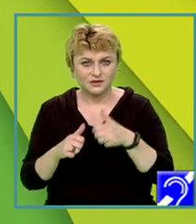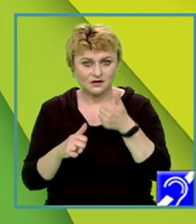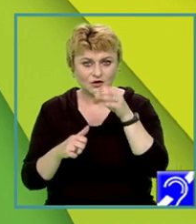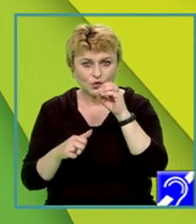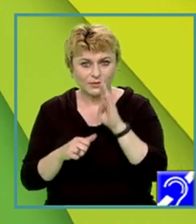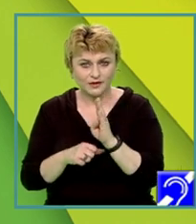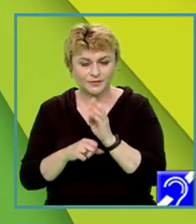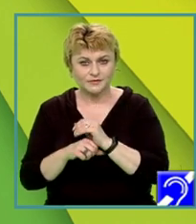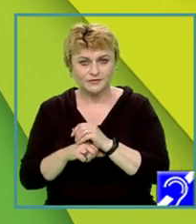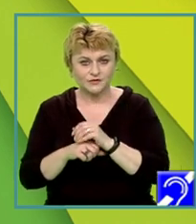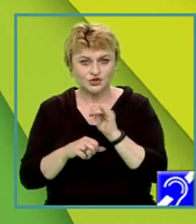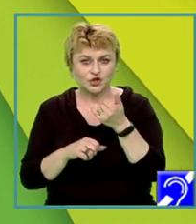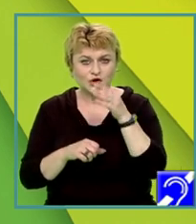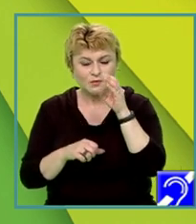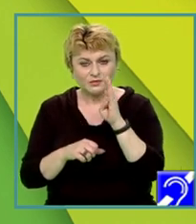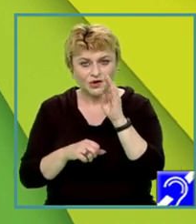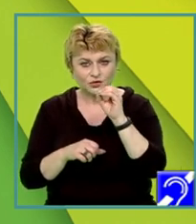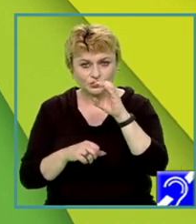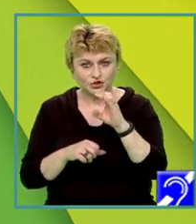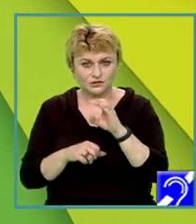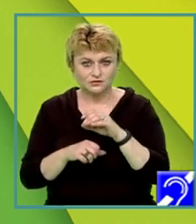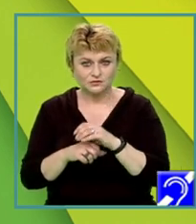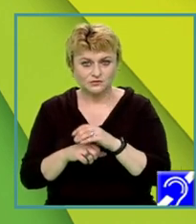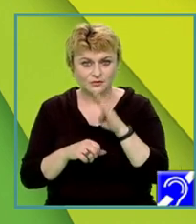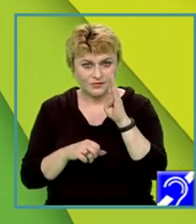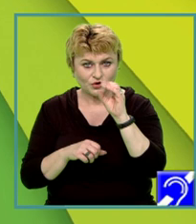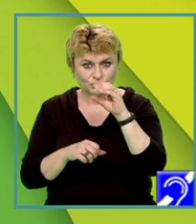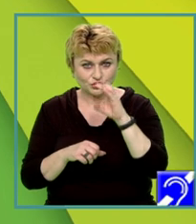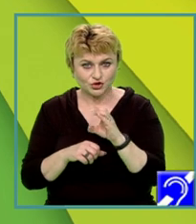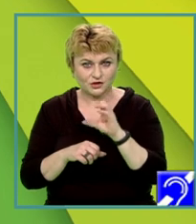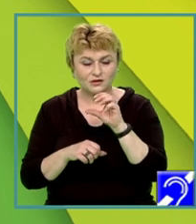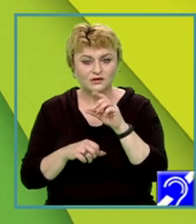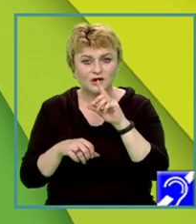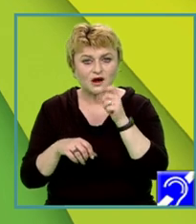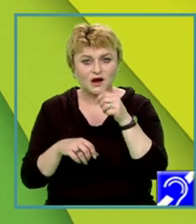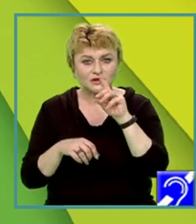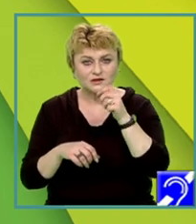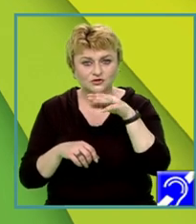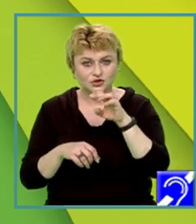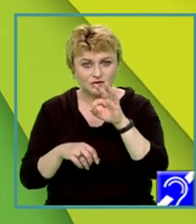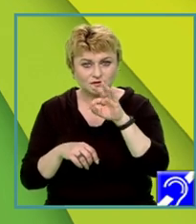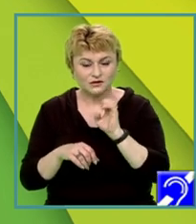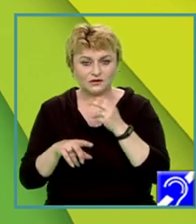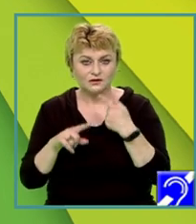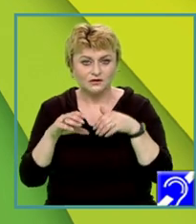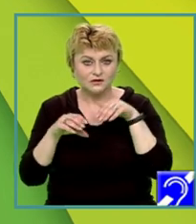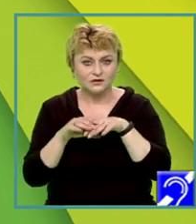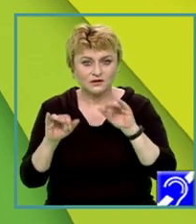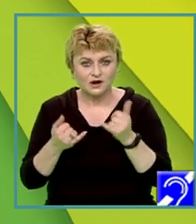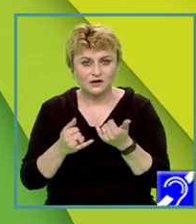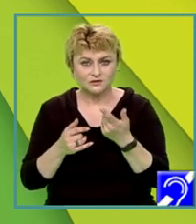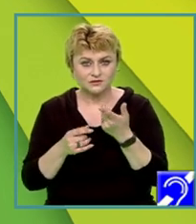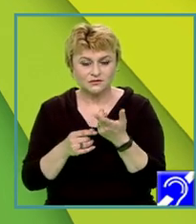și b o c unghiul a o b și b o c sunt adiacente suplementare cazul în care unghiul din